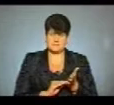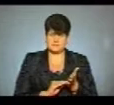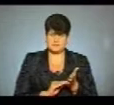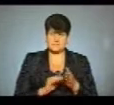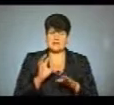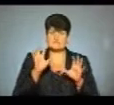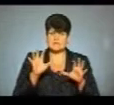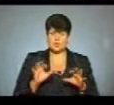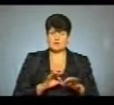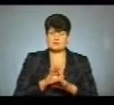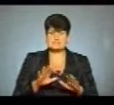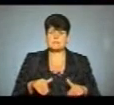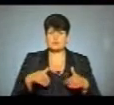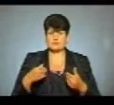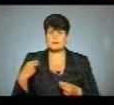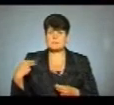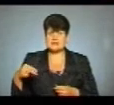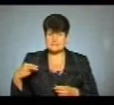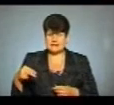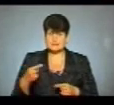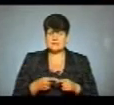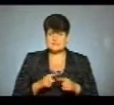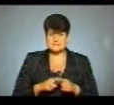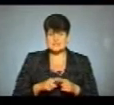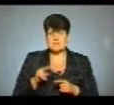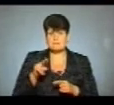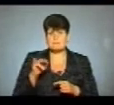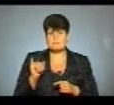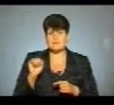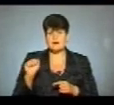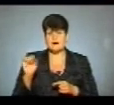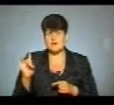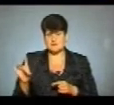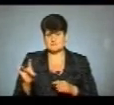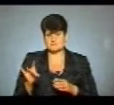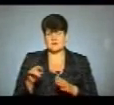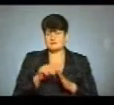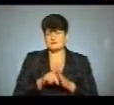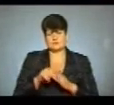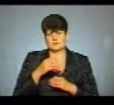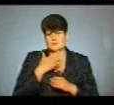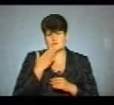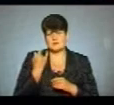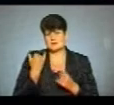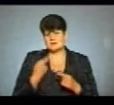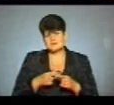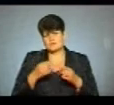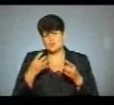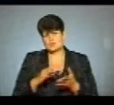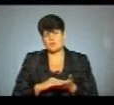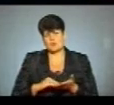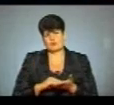законопроект, запропонованим президентом, це лише піар-форма без жодного змісту. Вона лише повторює те, що вже написано